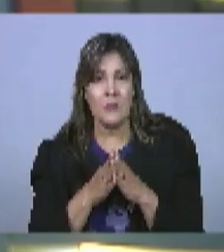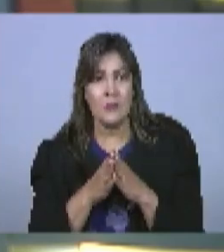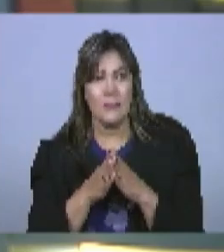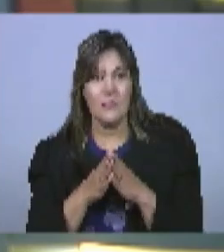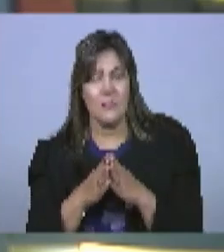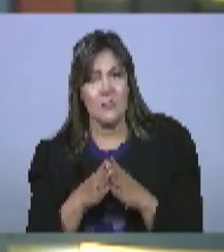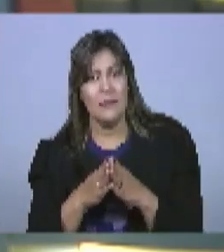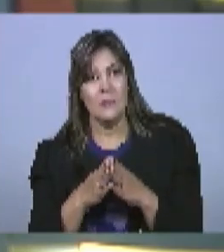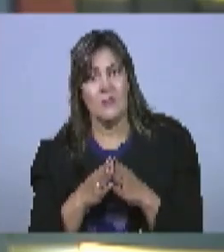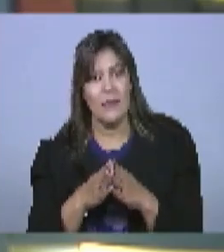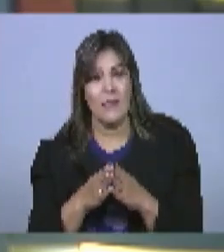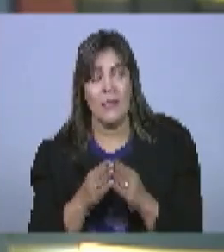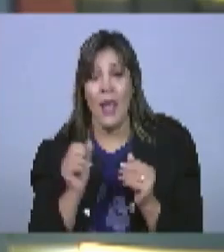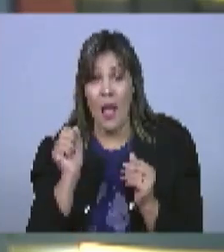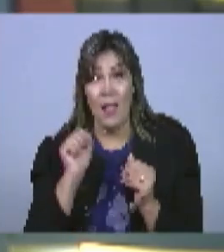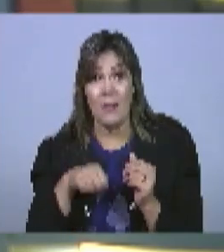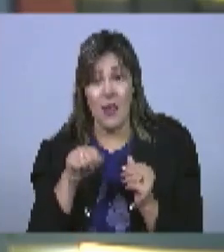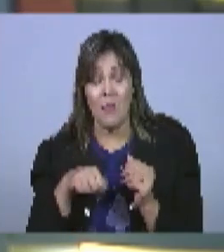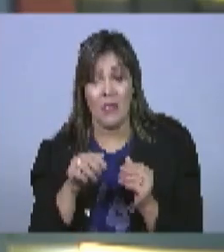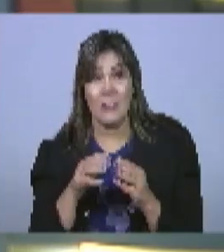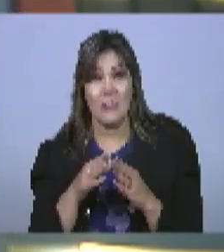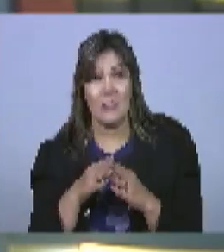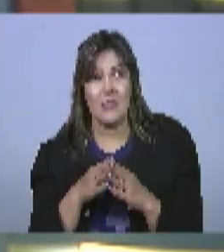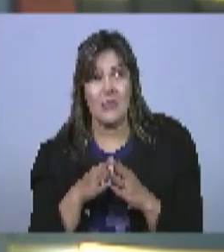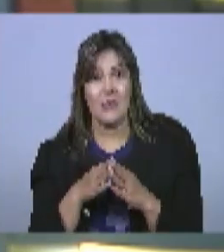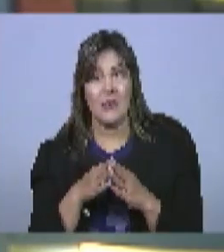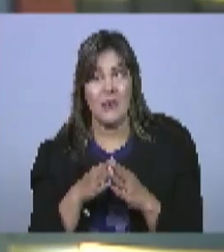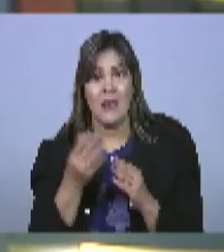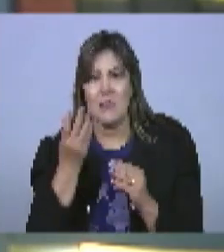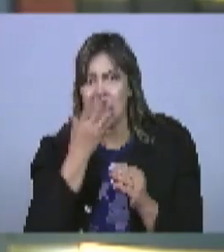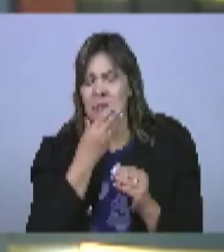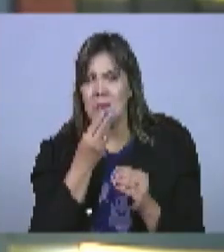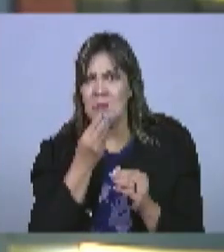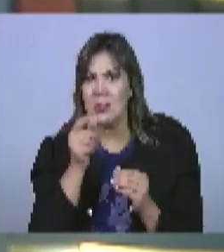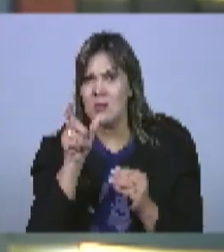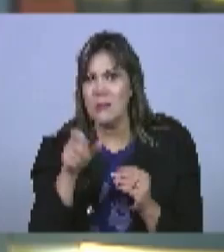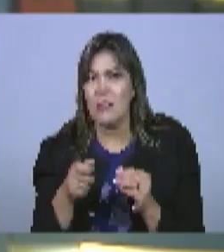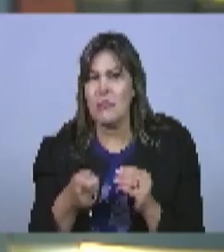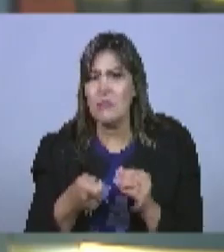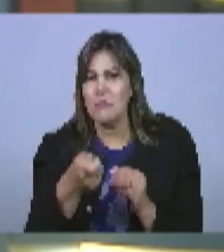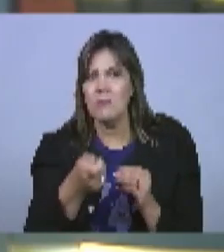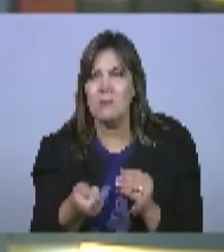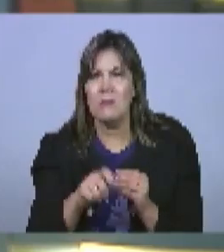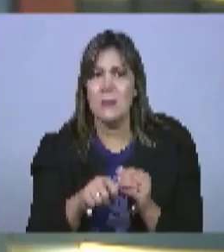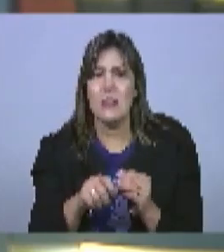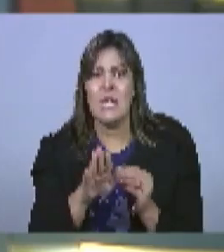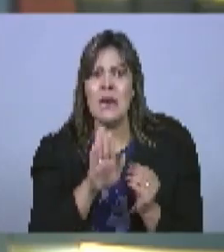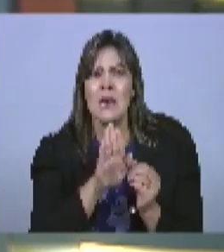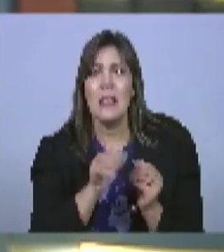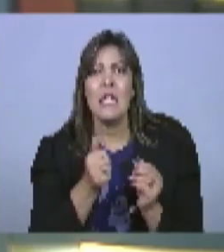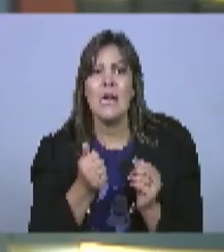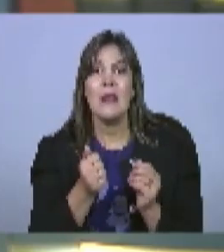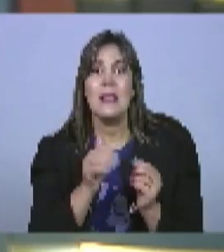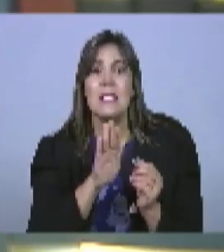بشريه طبعا ا مشهد اغتيال اسماعيل هنيه في ايران بهذه الطريقه